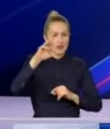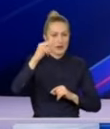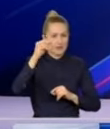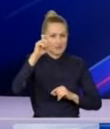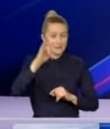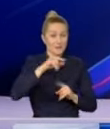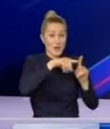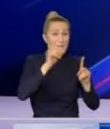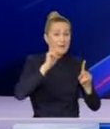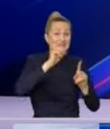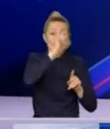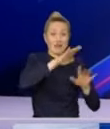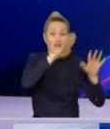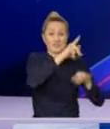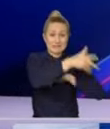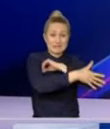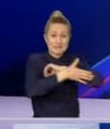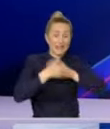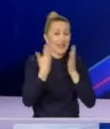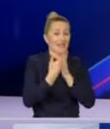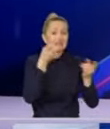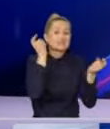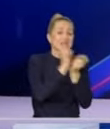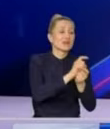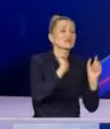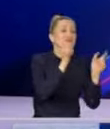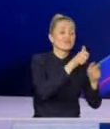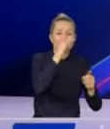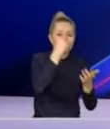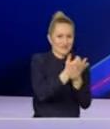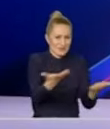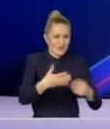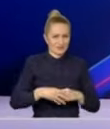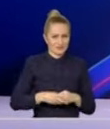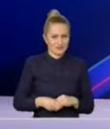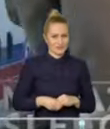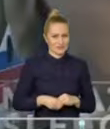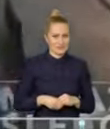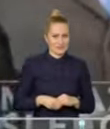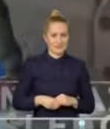cały czas przebywa za granicą, przez co nie można postawić zarzutów. Maciej Sawicki.